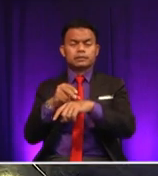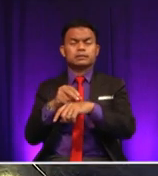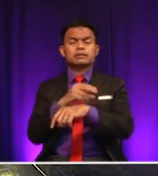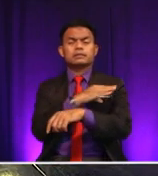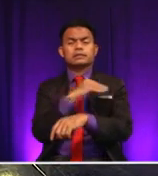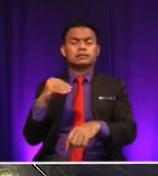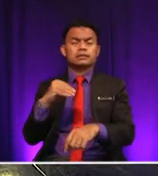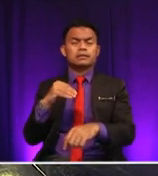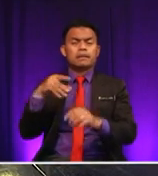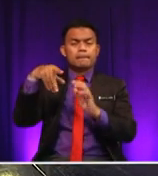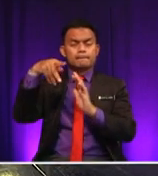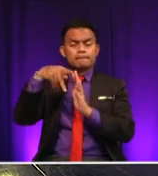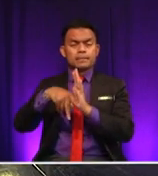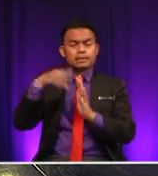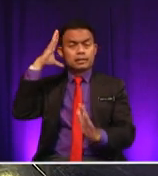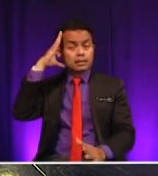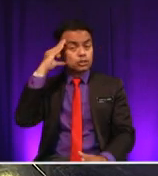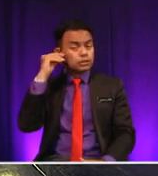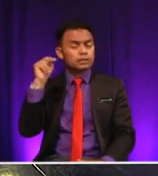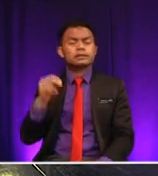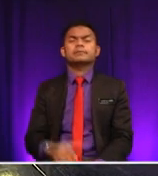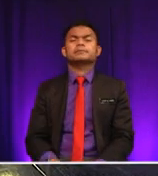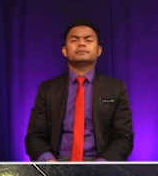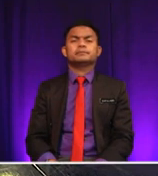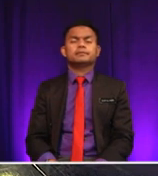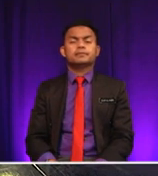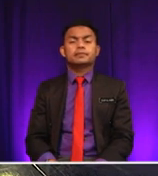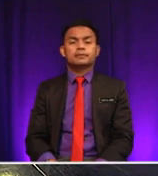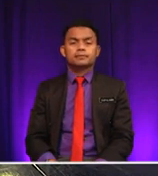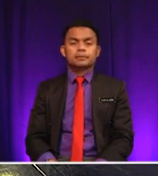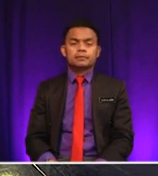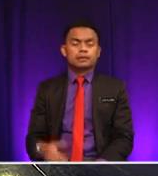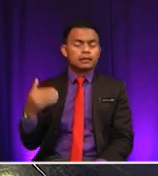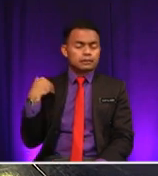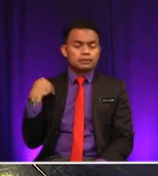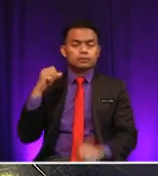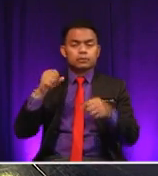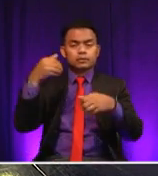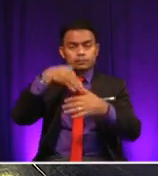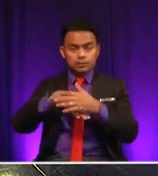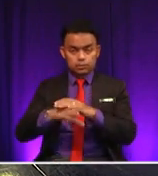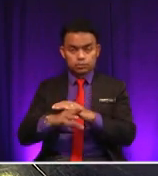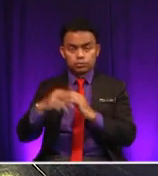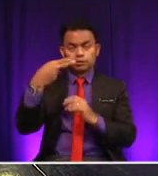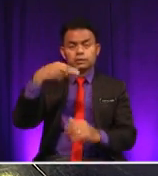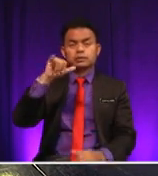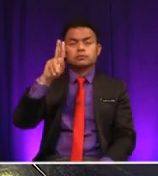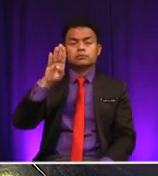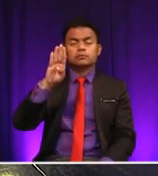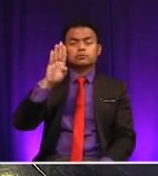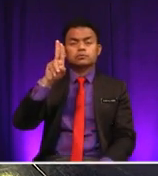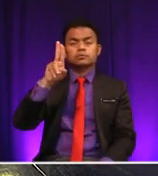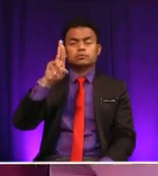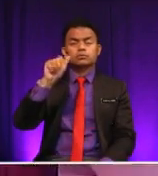dan sesekali adanya juga diselipkan tentang unsur hiburan Oke teruskan lagi